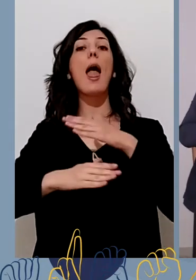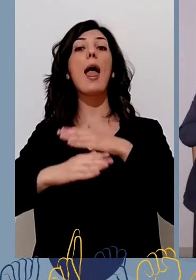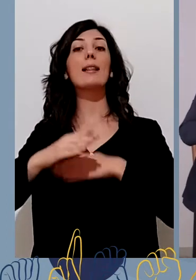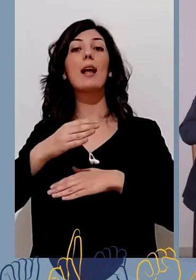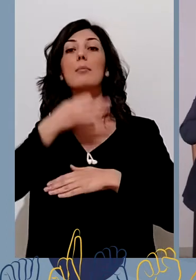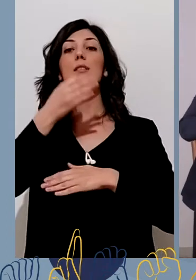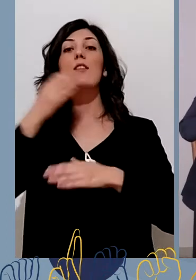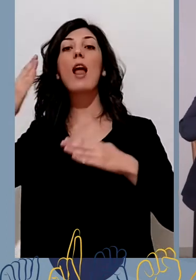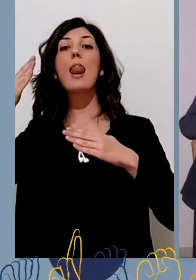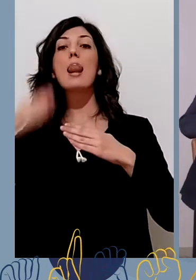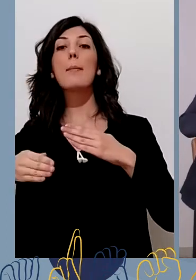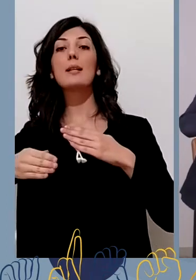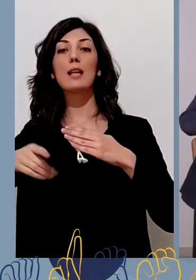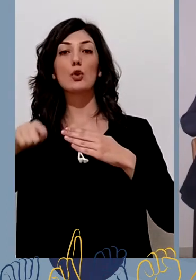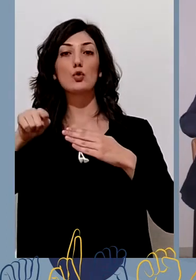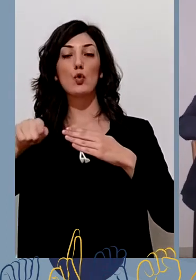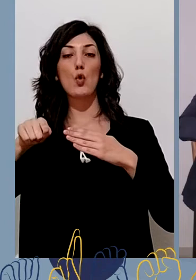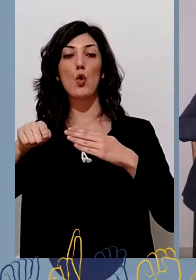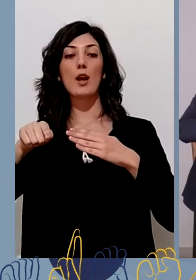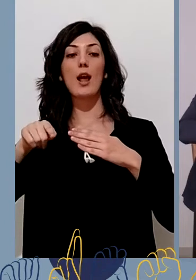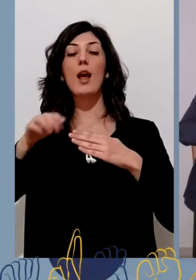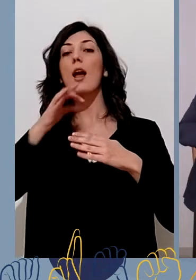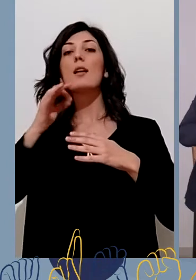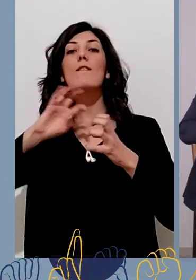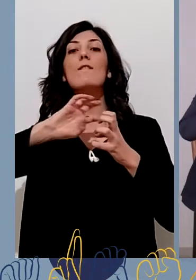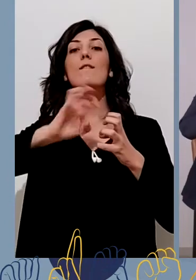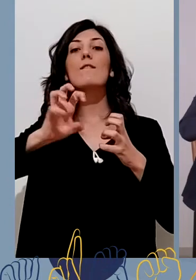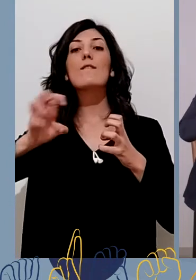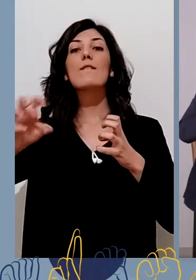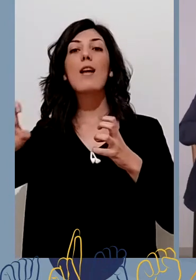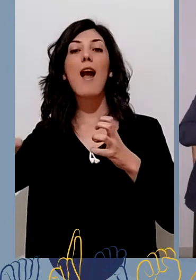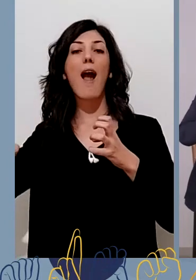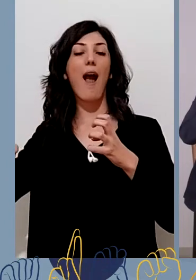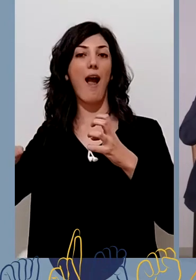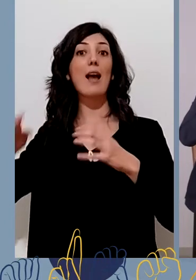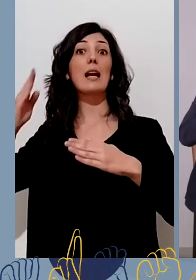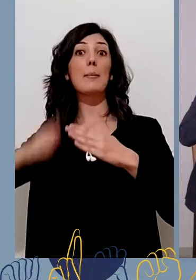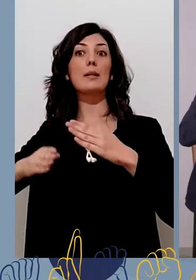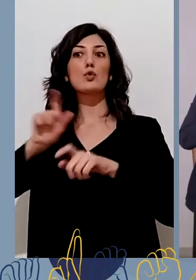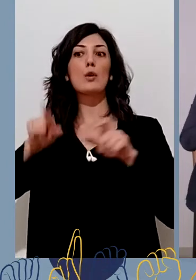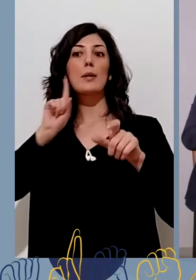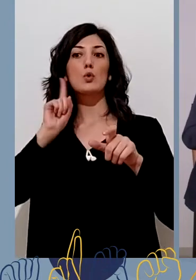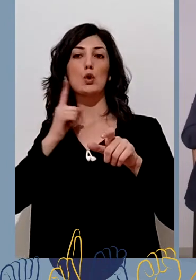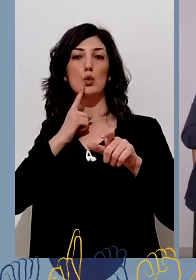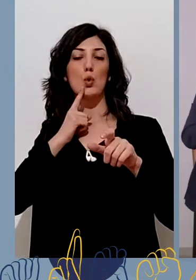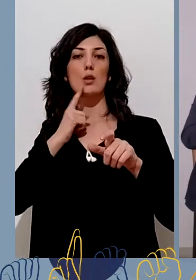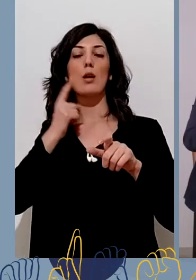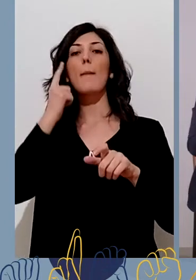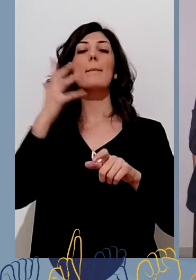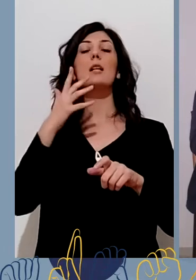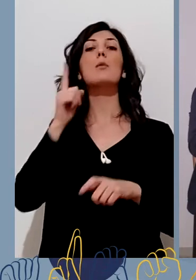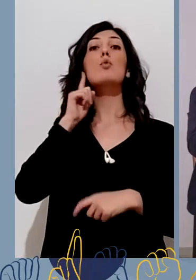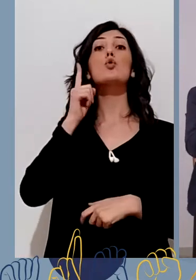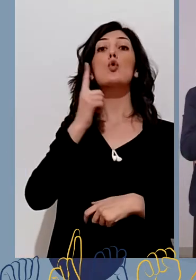la limitazione, la somma delle varie limitazioni che ha il sordo. Per esempio, il sordo non può telefonare,